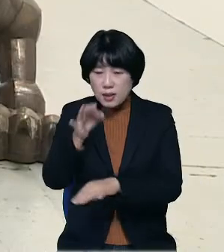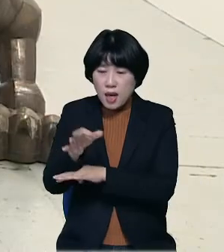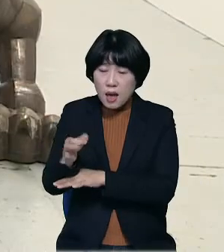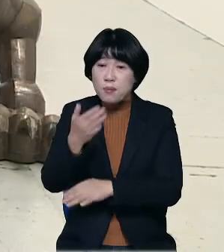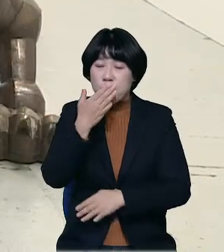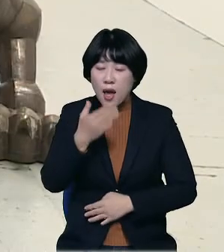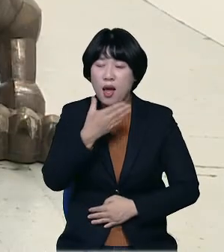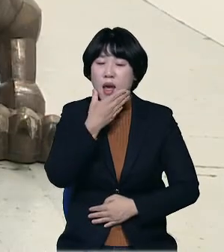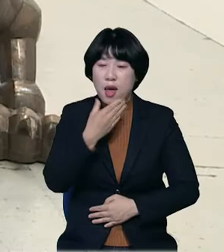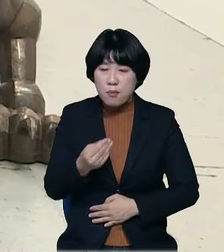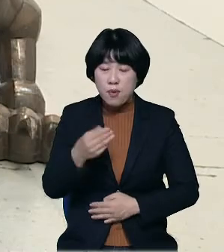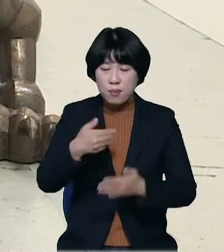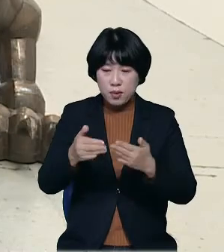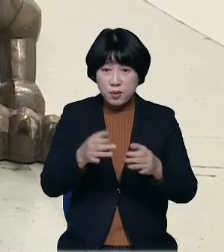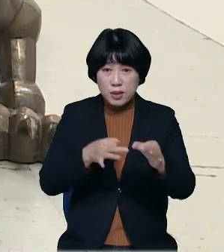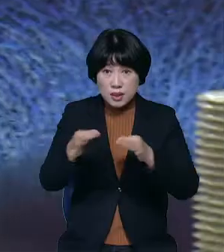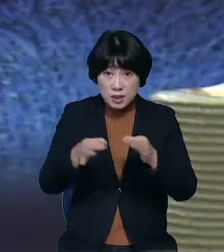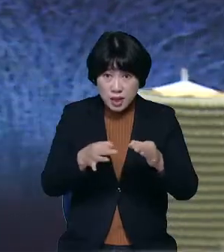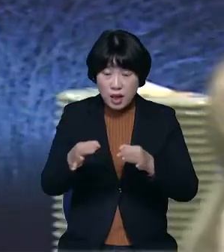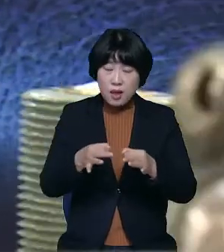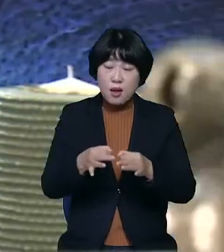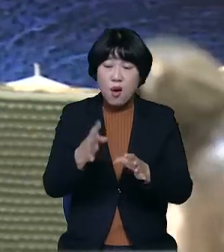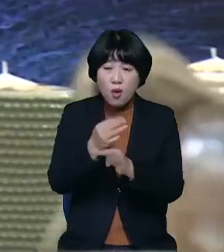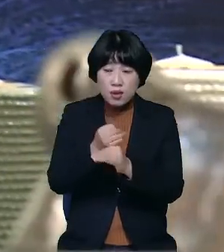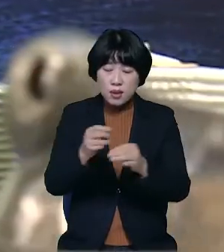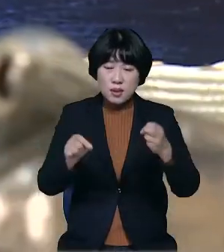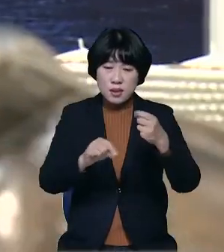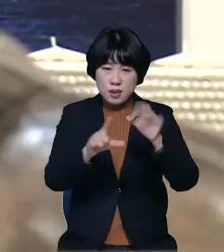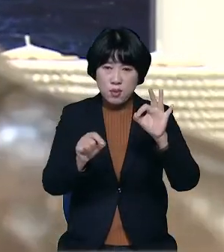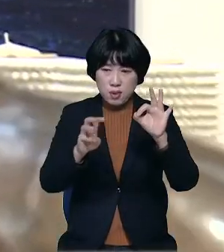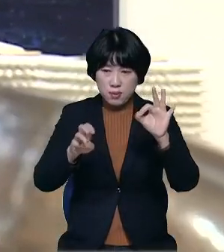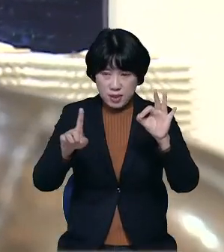행복한 미술시장 아트광주 21은 오는